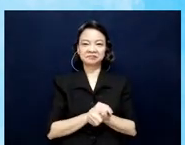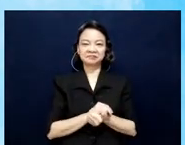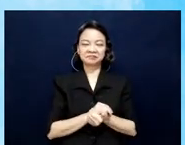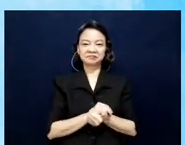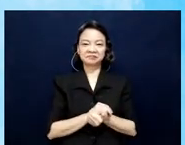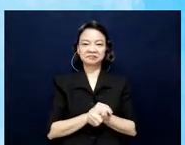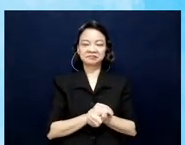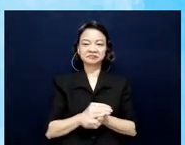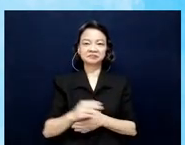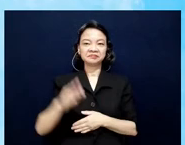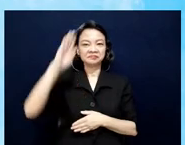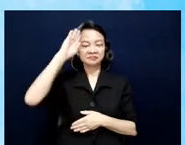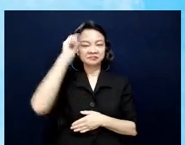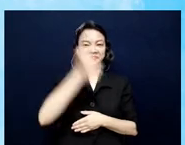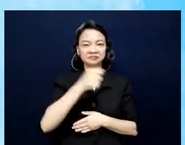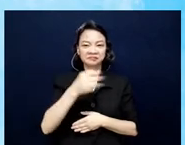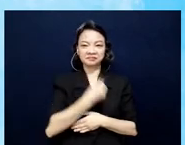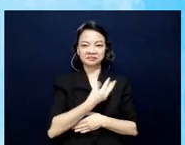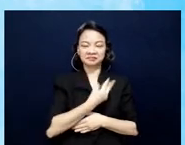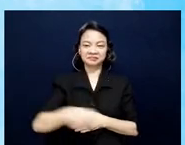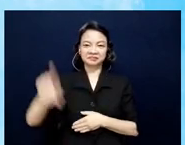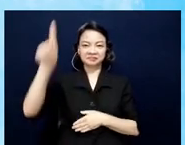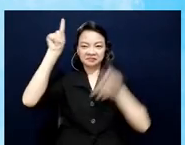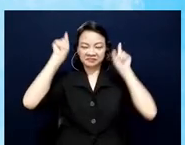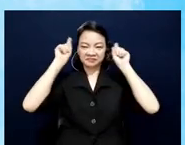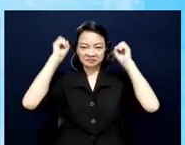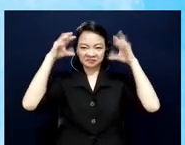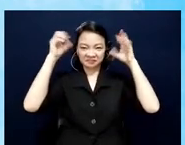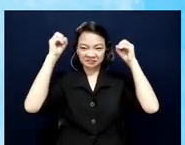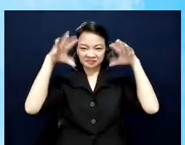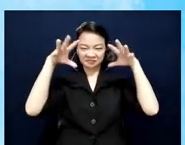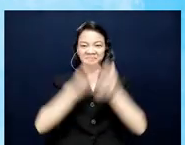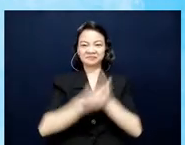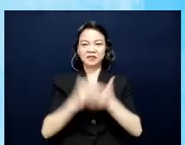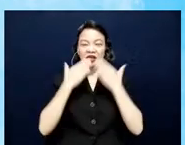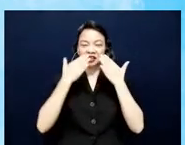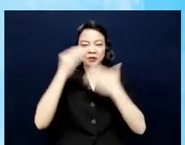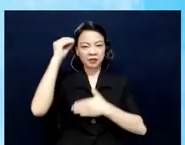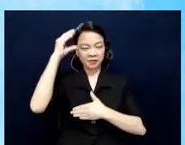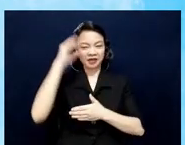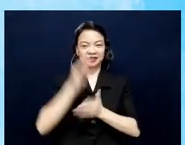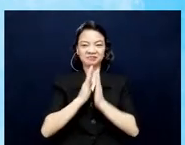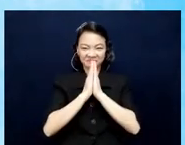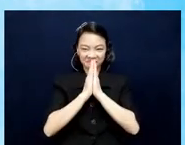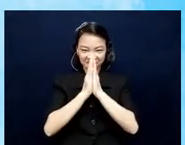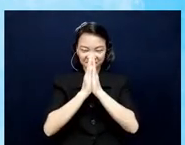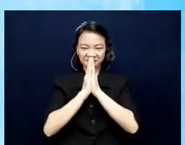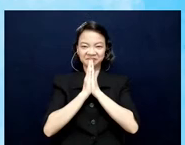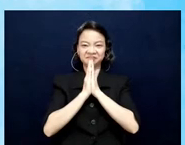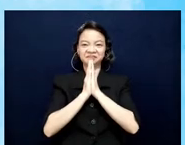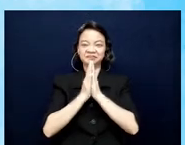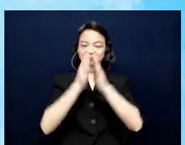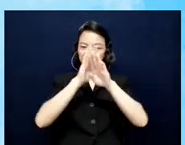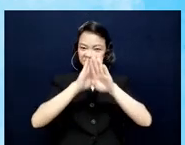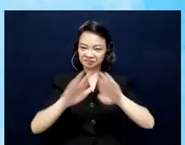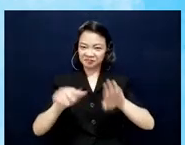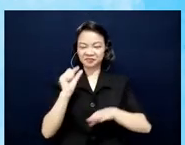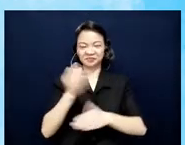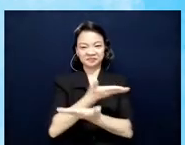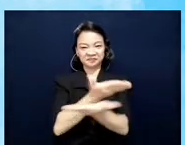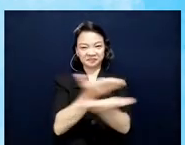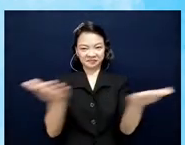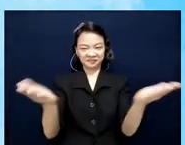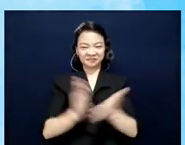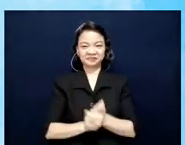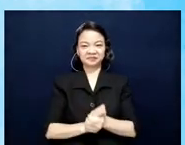Assalamualaikum warahmatullahi wabarakatuh. Selamat pagi dan salam sejahtera untuk kita semuanya. Yang